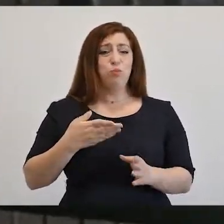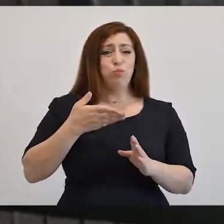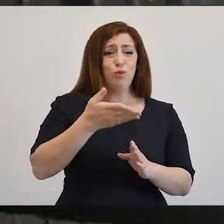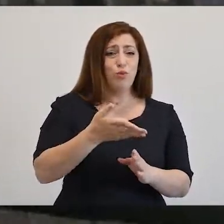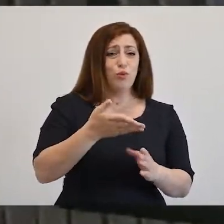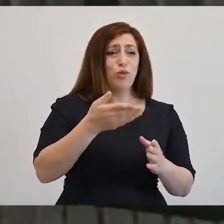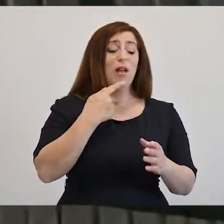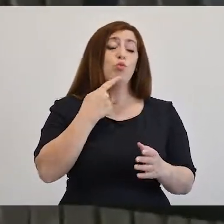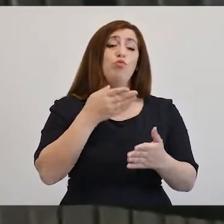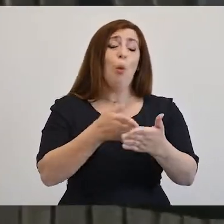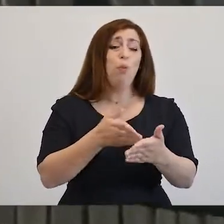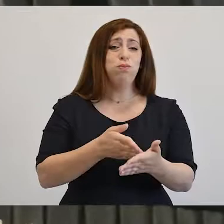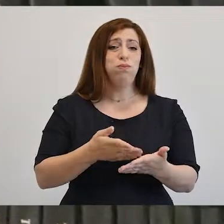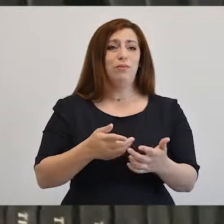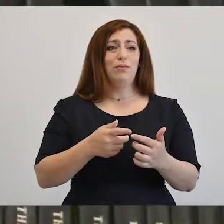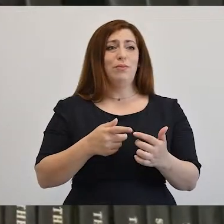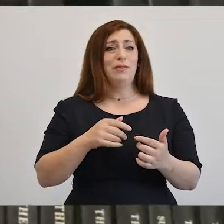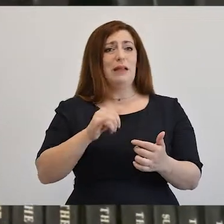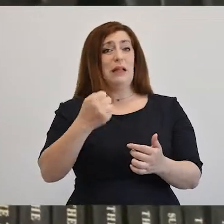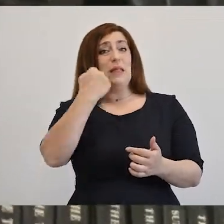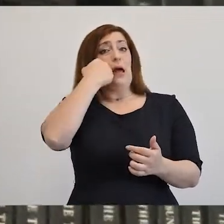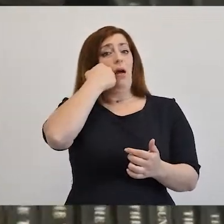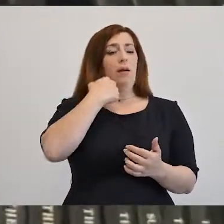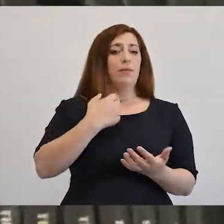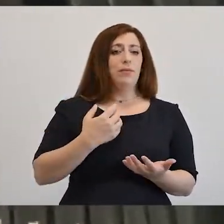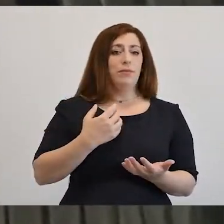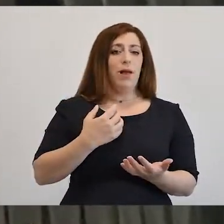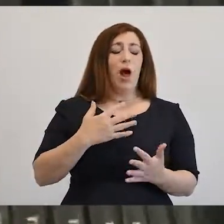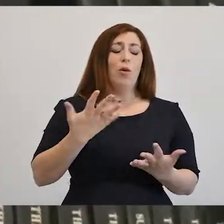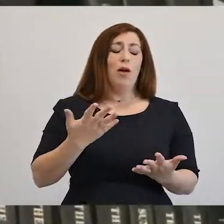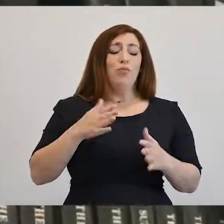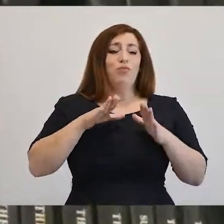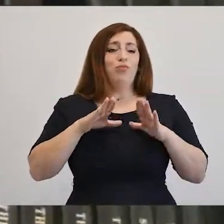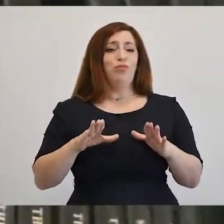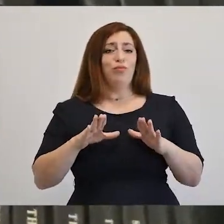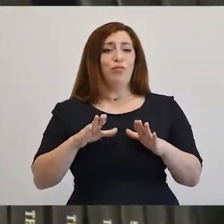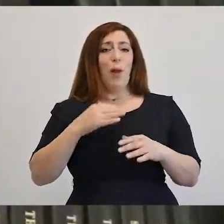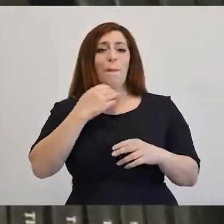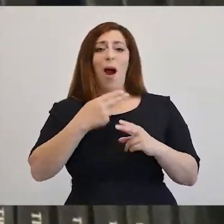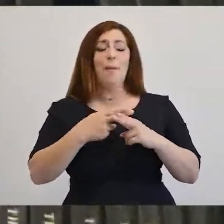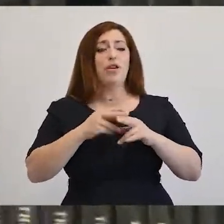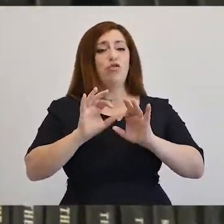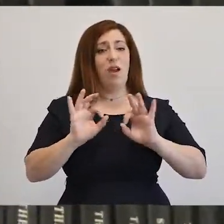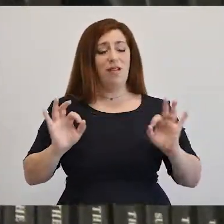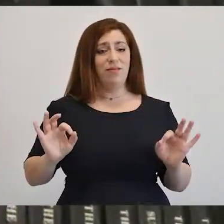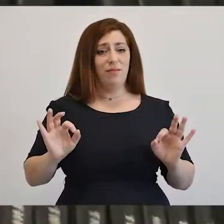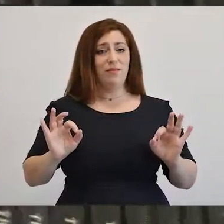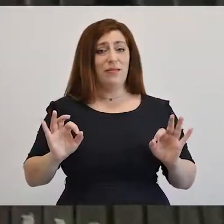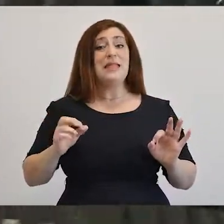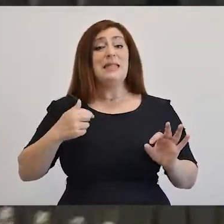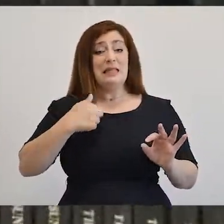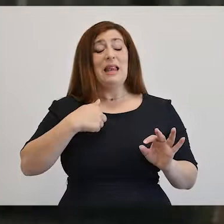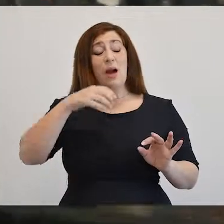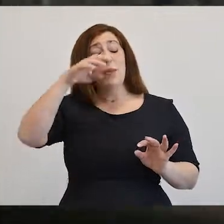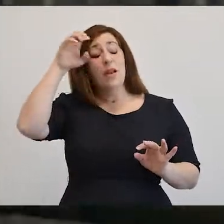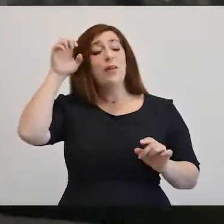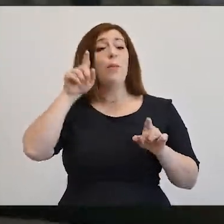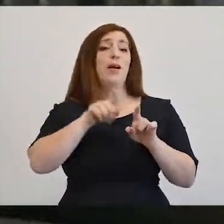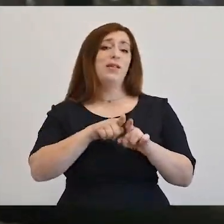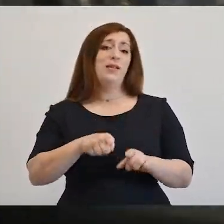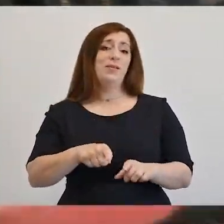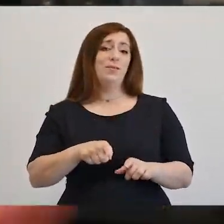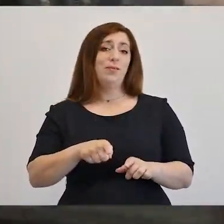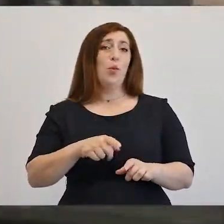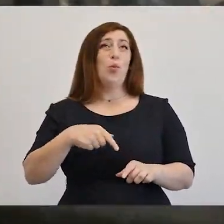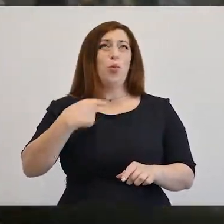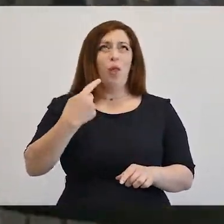nwaqfu x'nagħmlu kif tieni xi daqtejn. U ma tmurx. Ġraw lili dan affarijiet. U mbagħad wara toqgħod tgħid